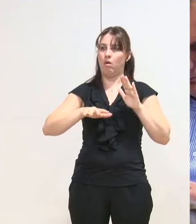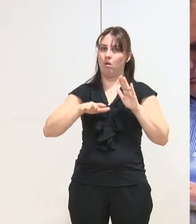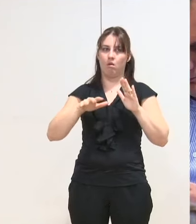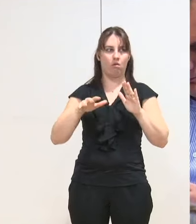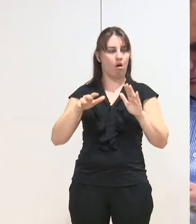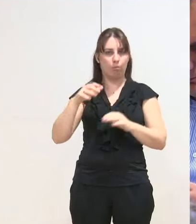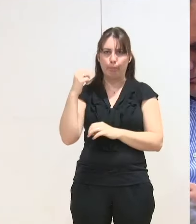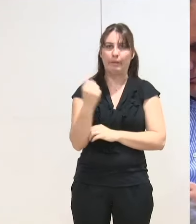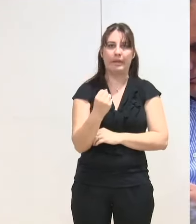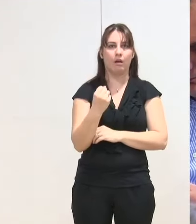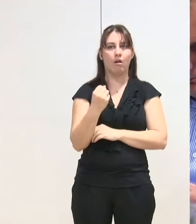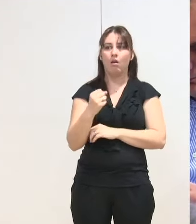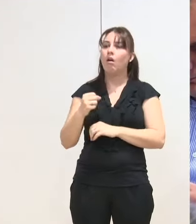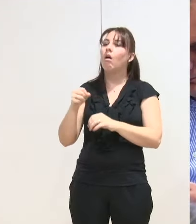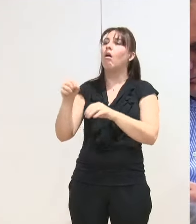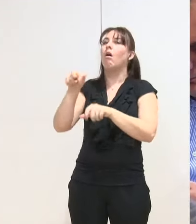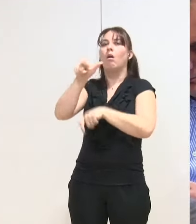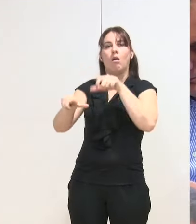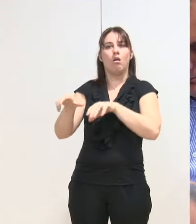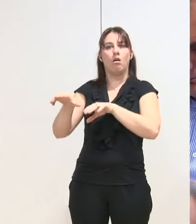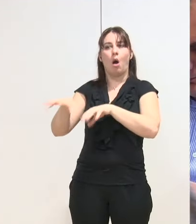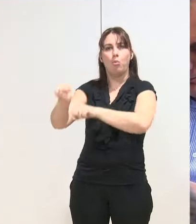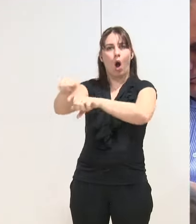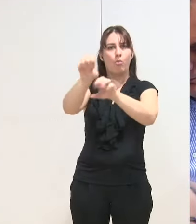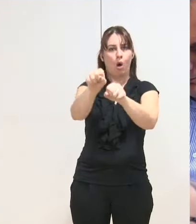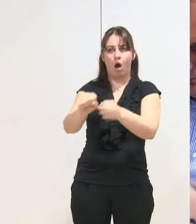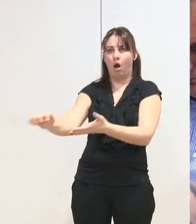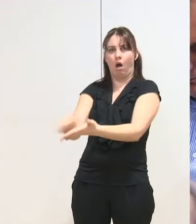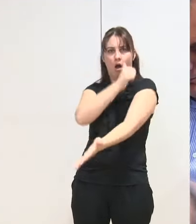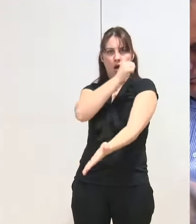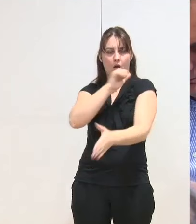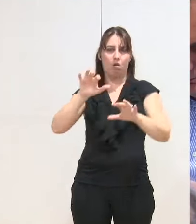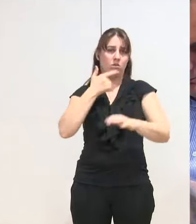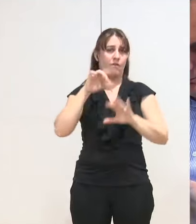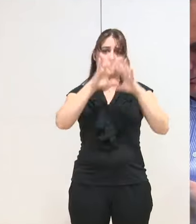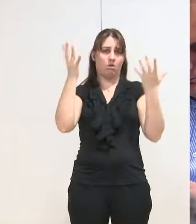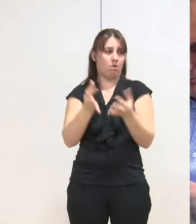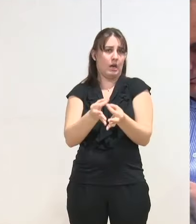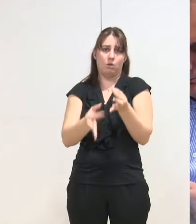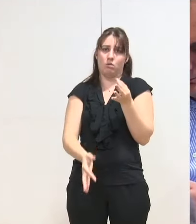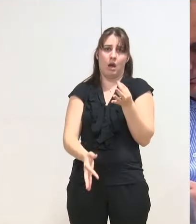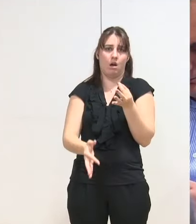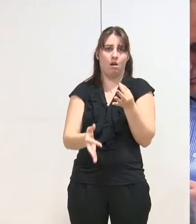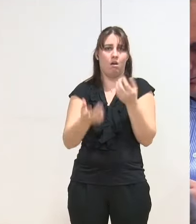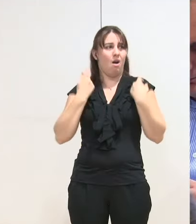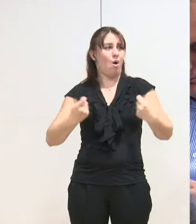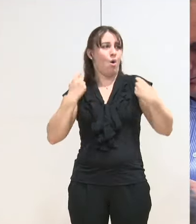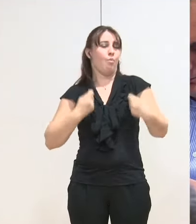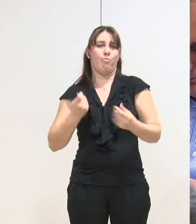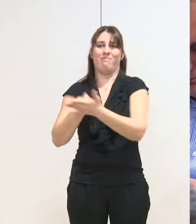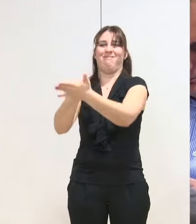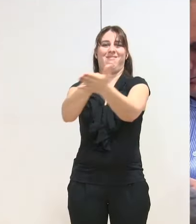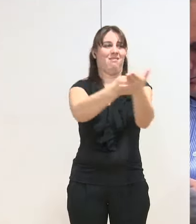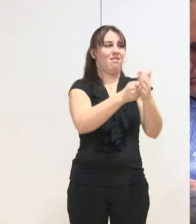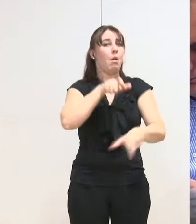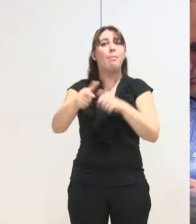supprime des emplois et au total elle diminue le pouvoir d'achat de nombre